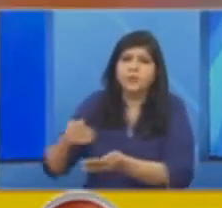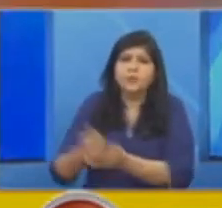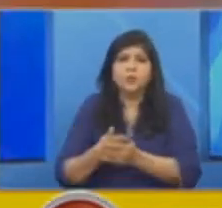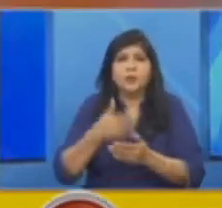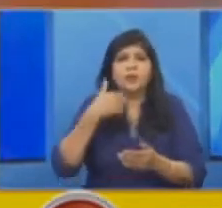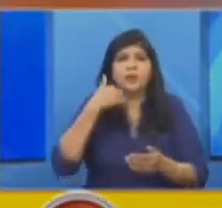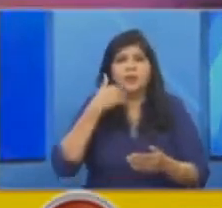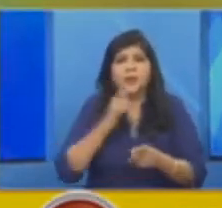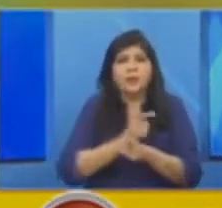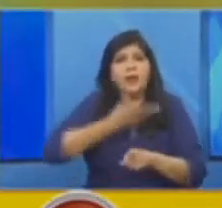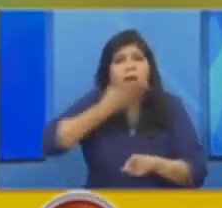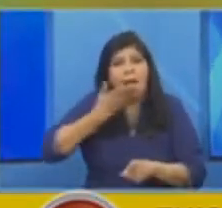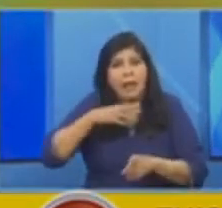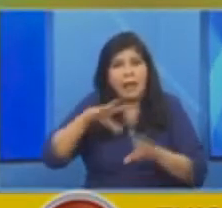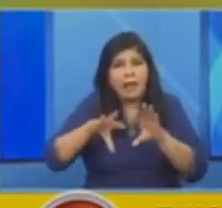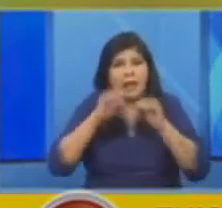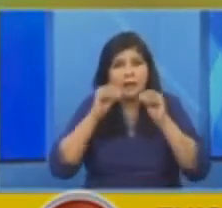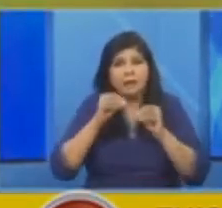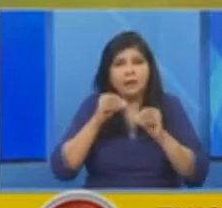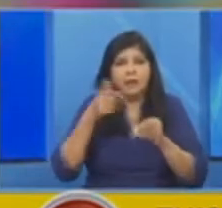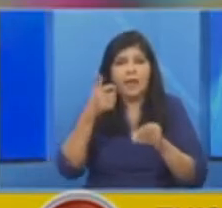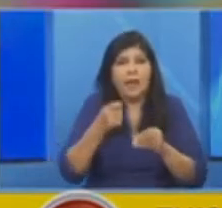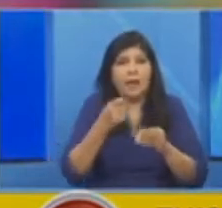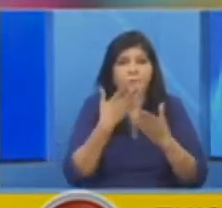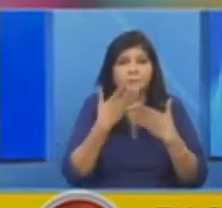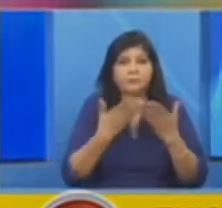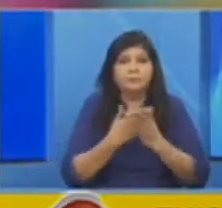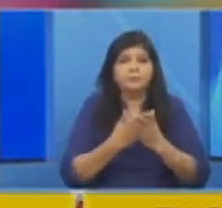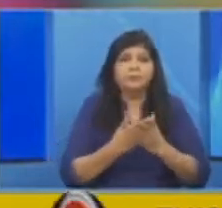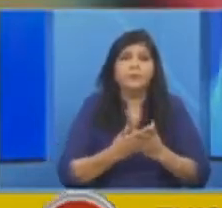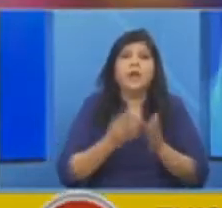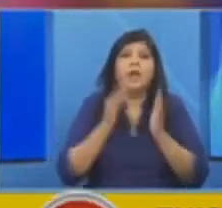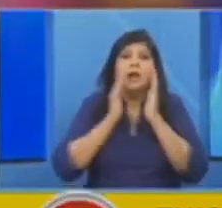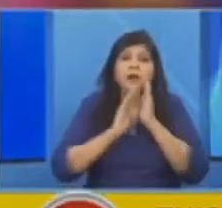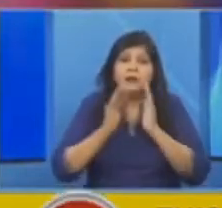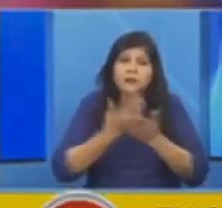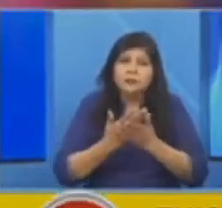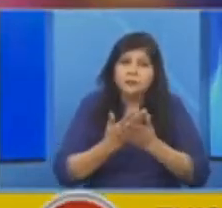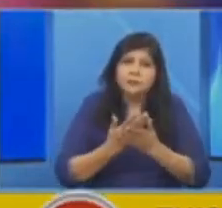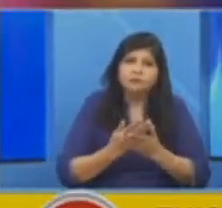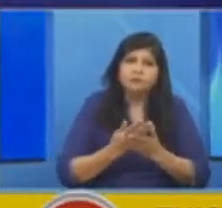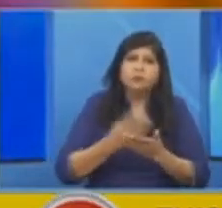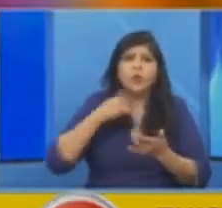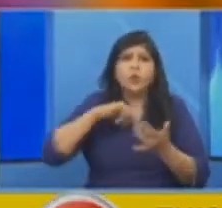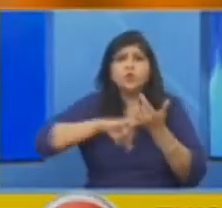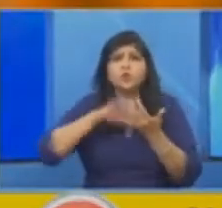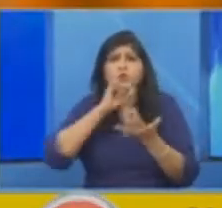ऐसा इंट्रक्टिव एप है जिसमें गानों और कहानियों के जरिए